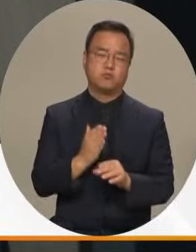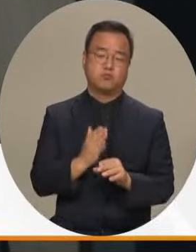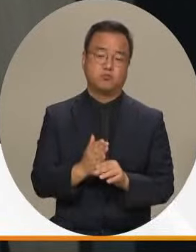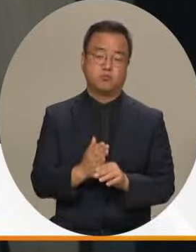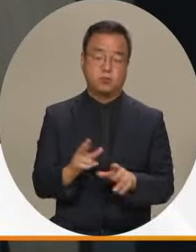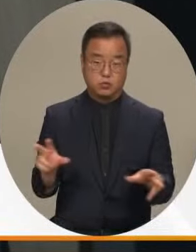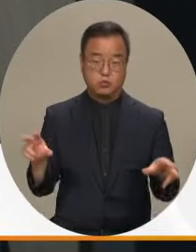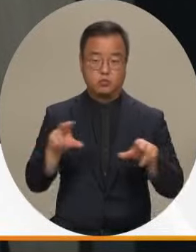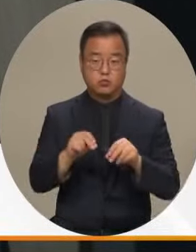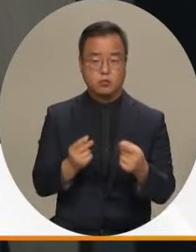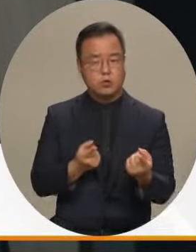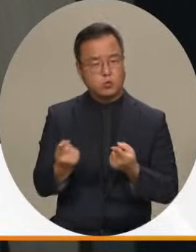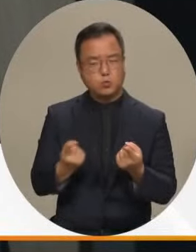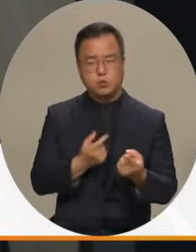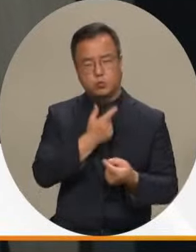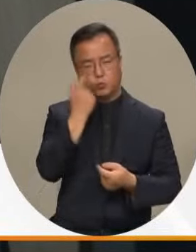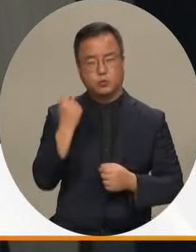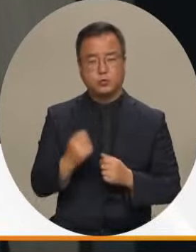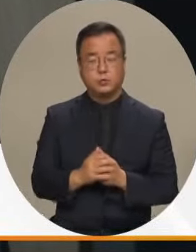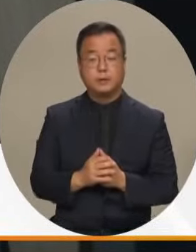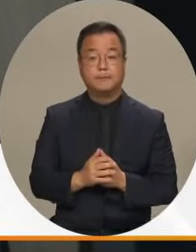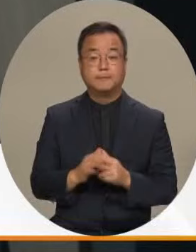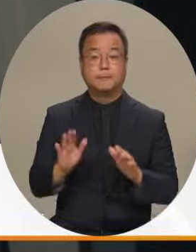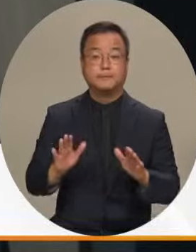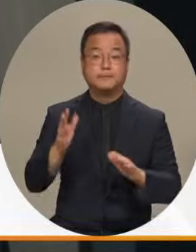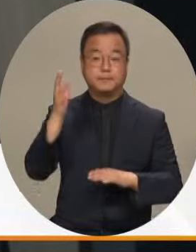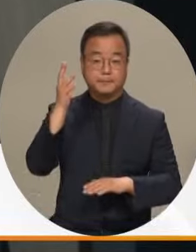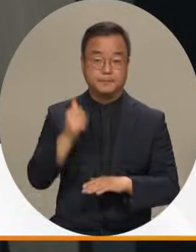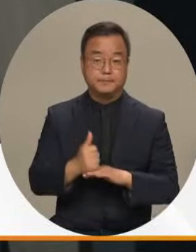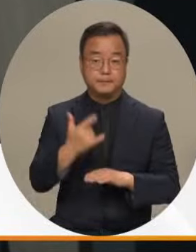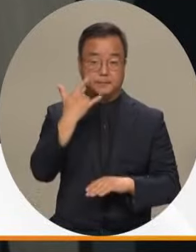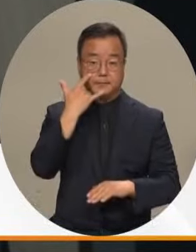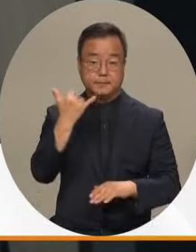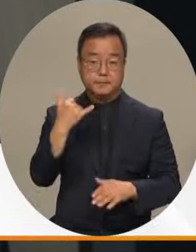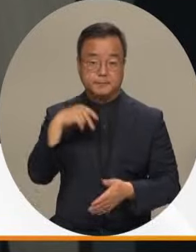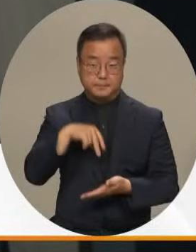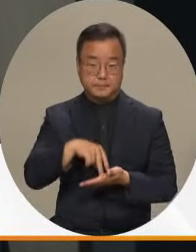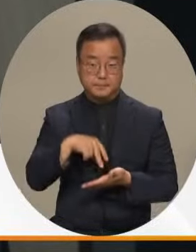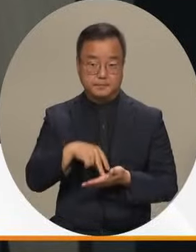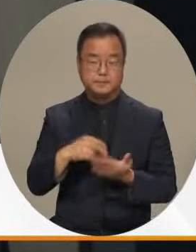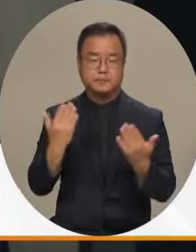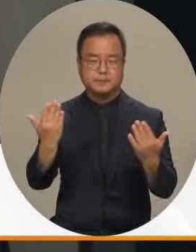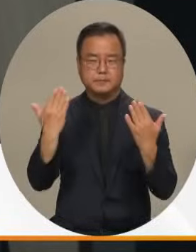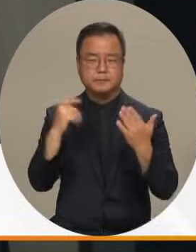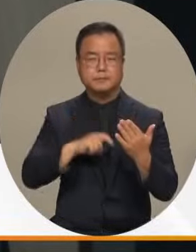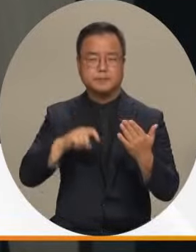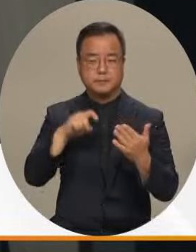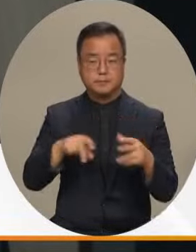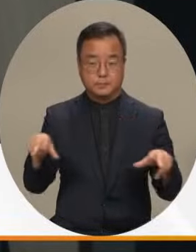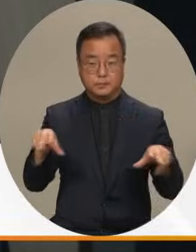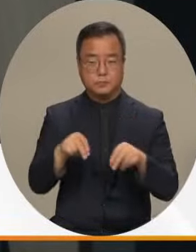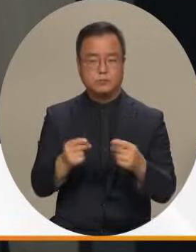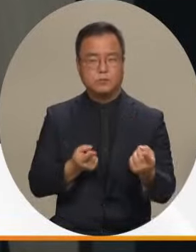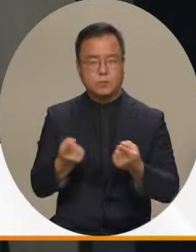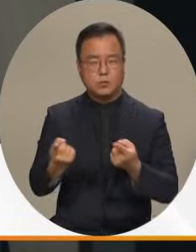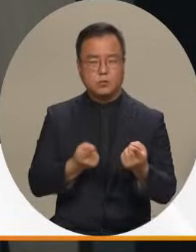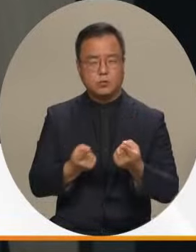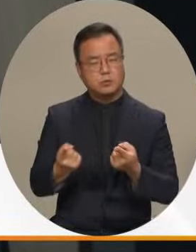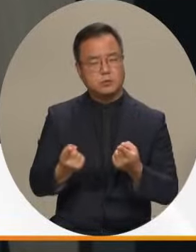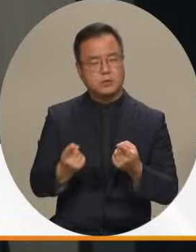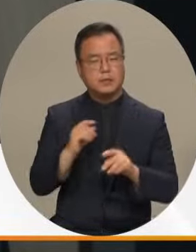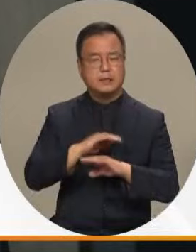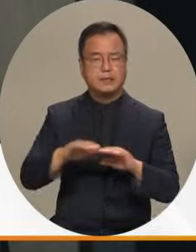과정에서의 중재도 모자라고요. 그래서 결국은 이제 학부모 차원에서 학교 안에서의 중재를 통해서 문제를 해결하기보다는